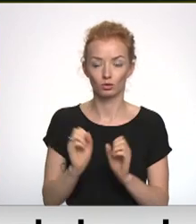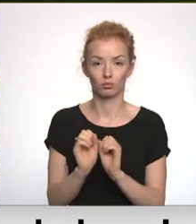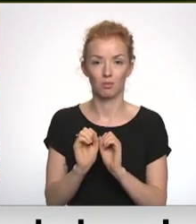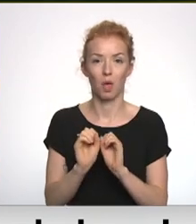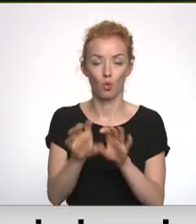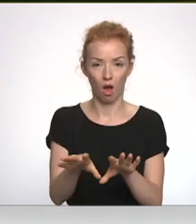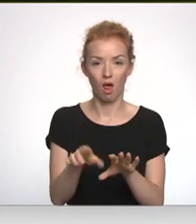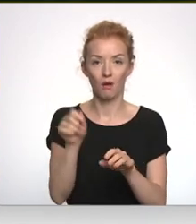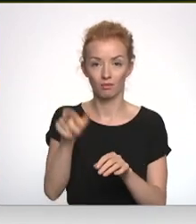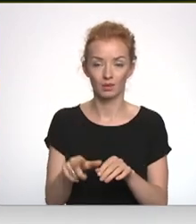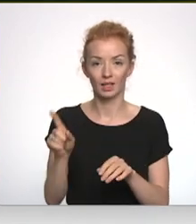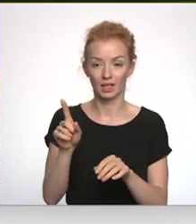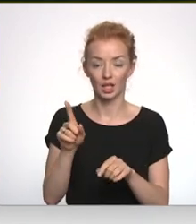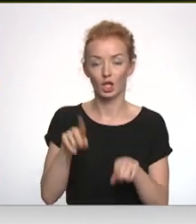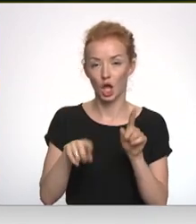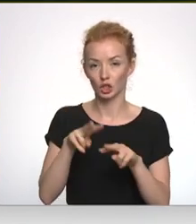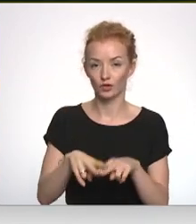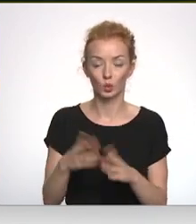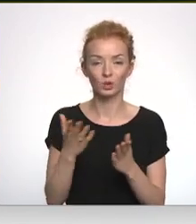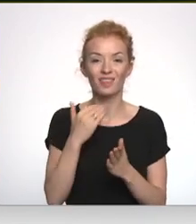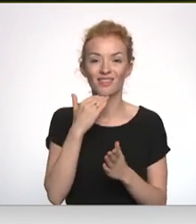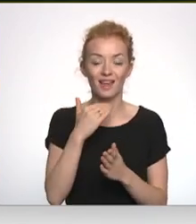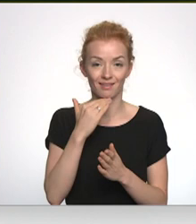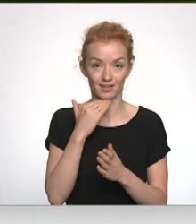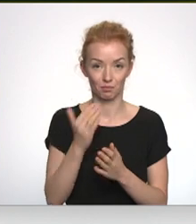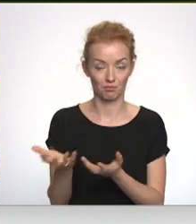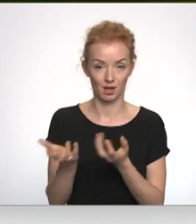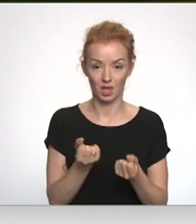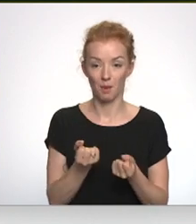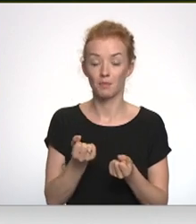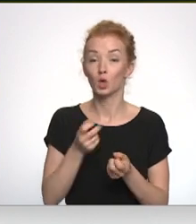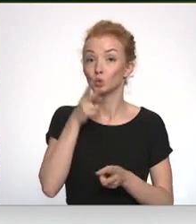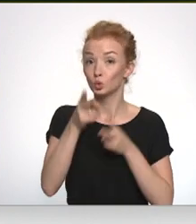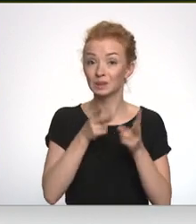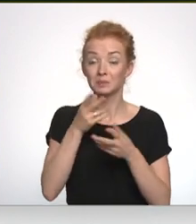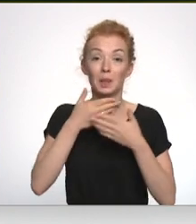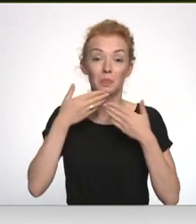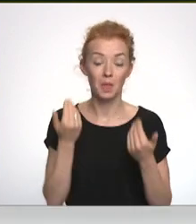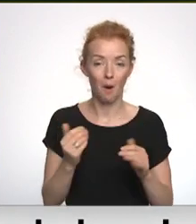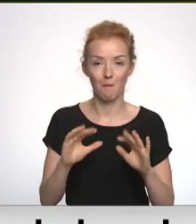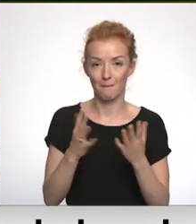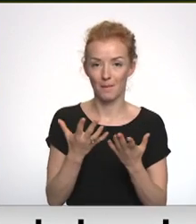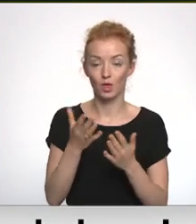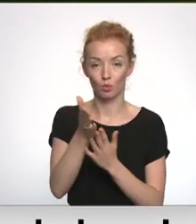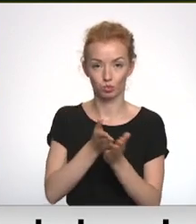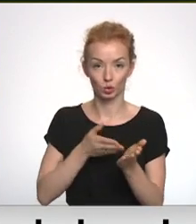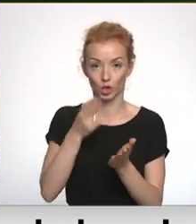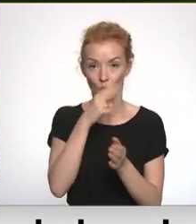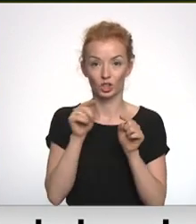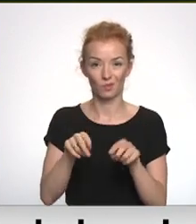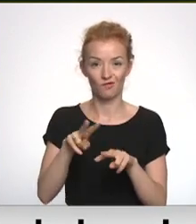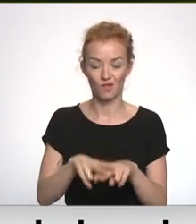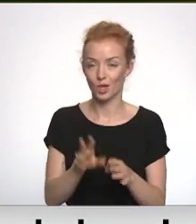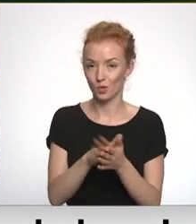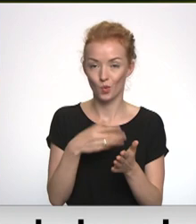kuras ir tādi tumšie zirdziņi, teiksim. Par tiem mēs nesaņemam sūdzības, bet vismaz no puses šīm vietām vēl